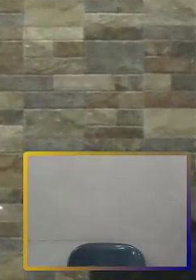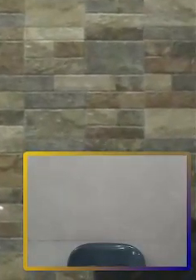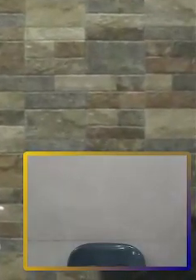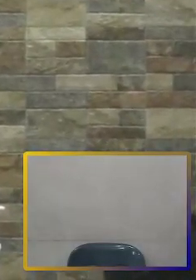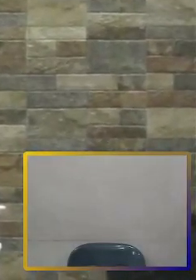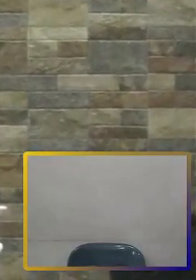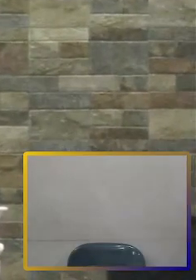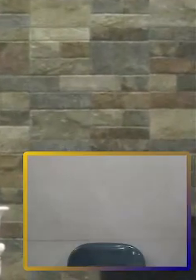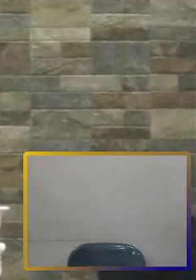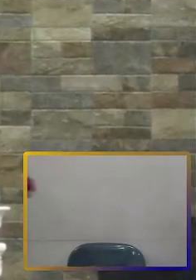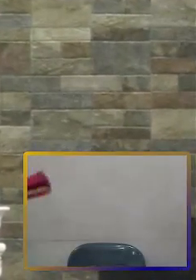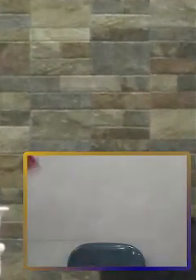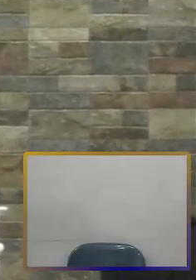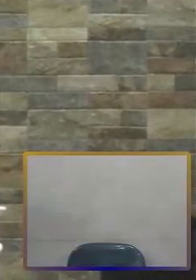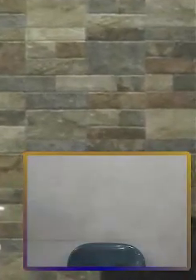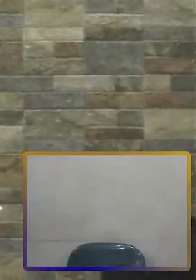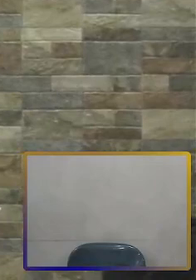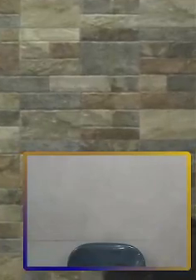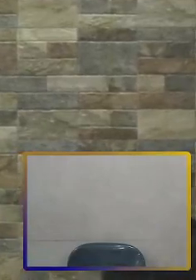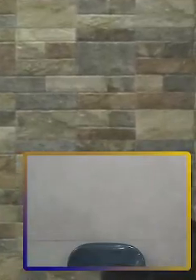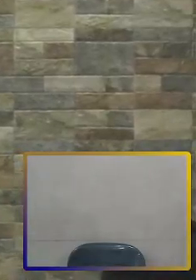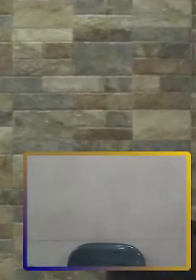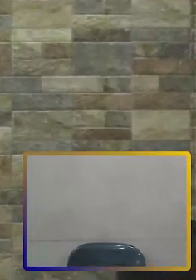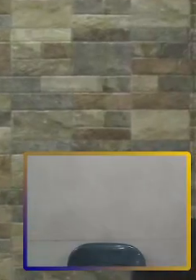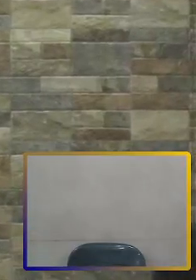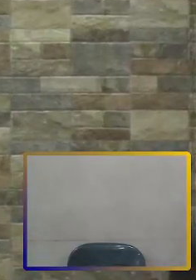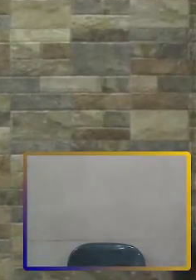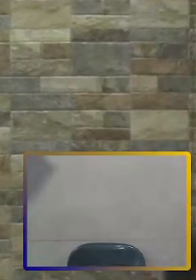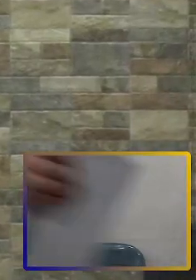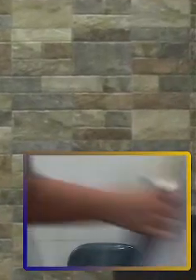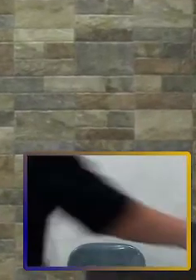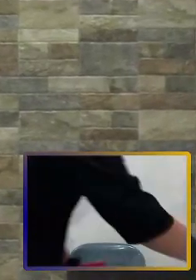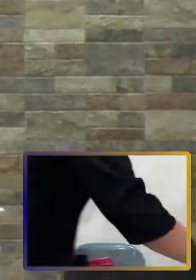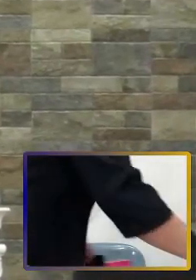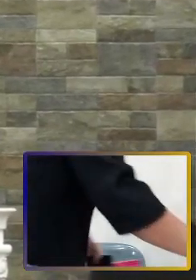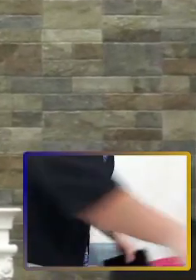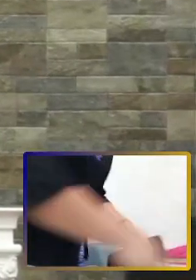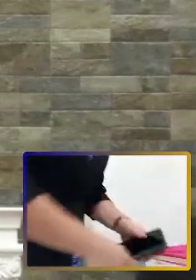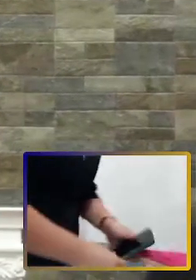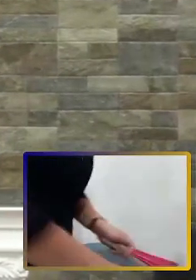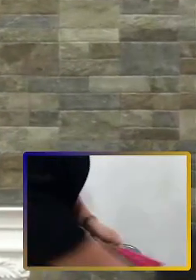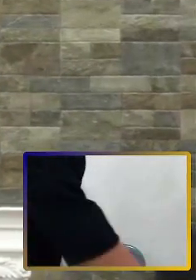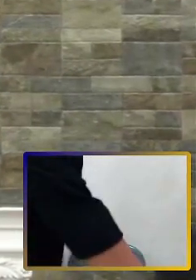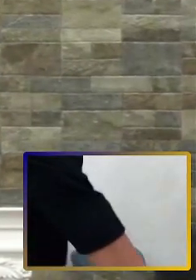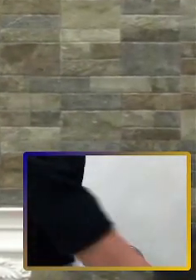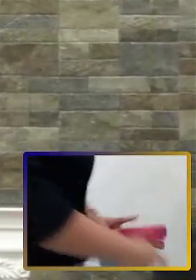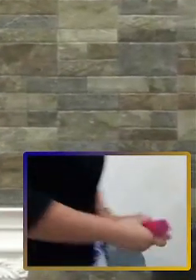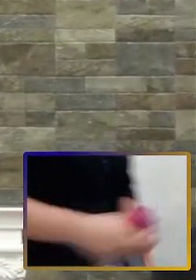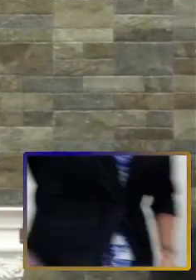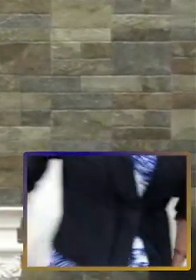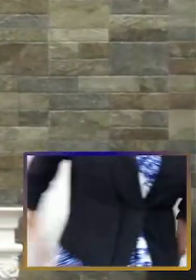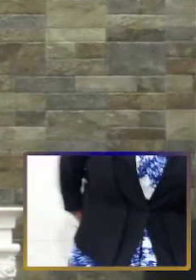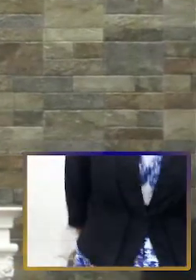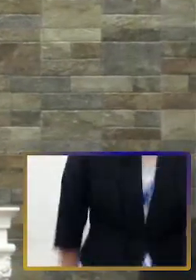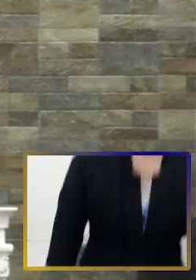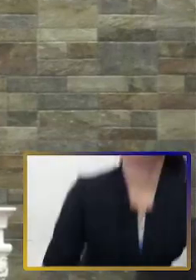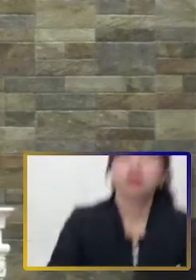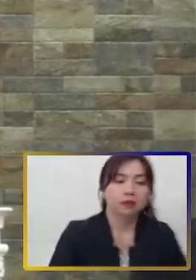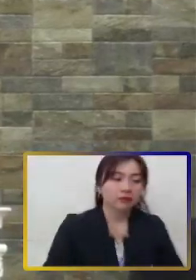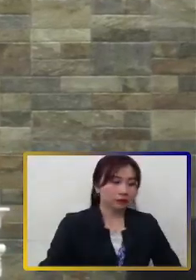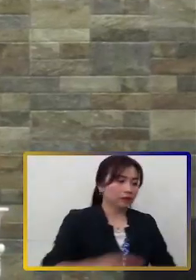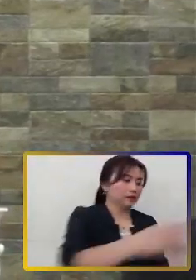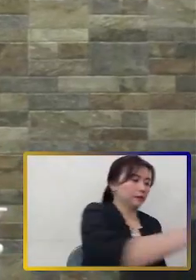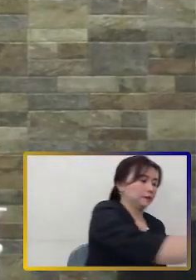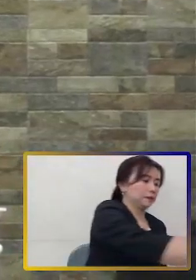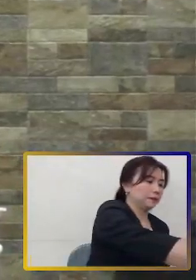Willy and wala ng ibang pangalan pa na kung saan Dapat tayo lahat ay ah ah magpasalamat sa Panginoon at talagang ah There's No